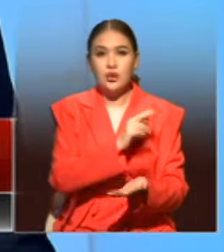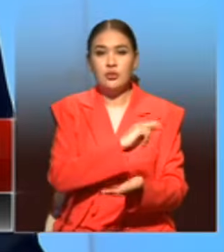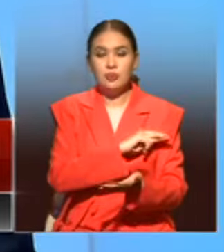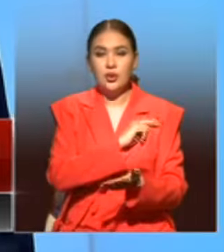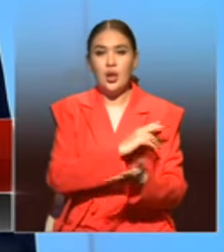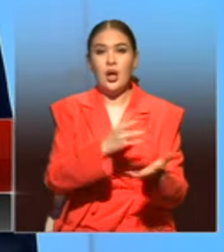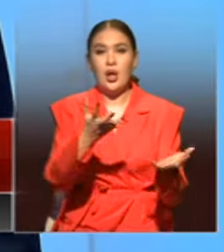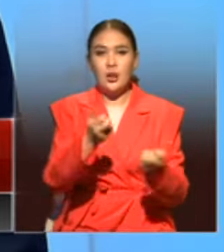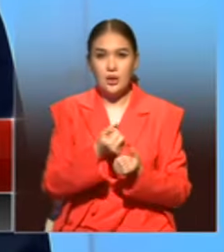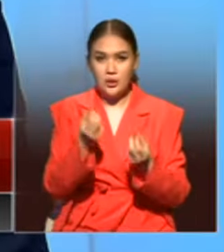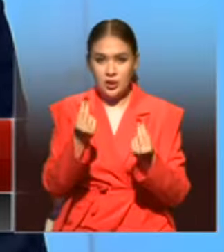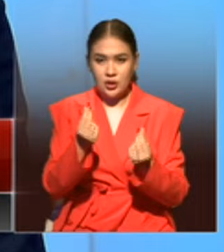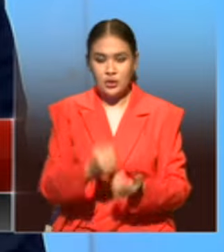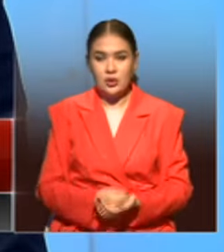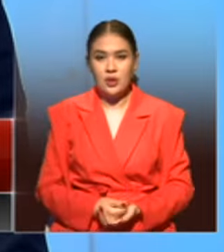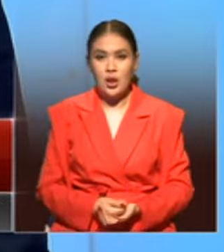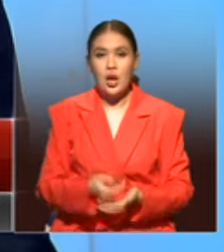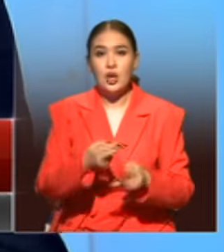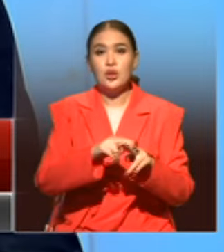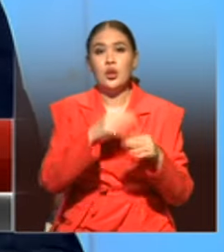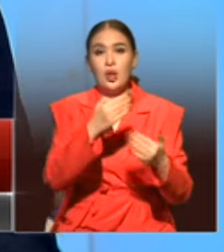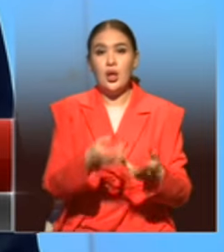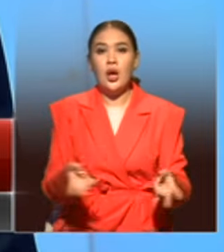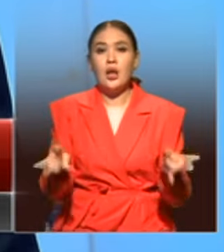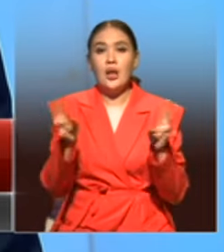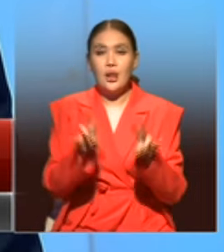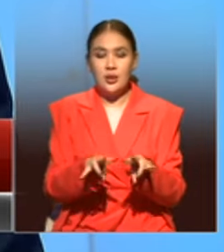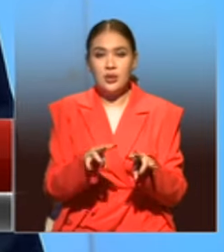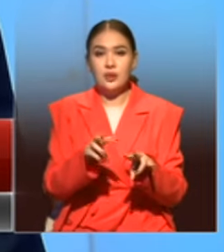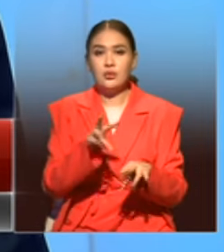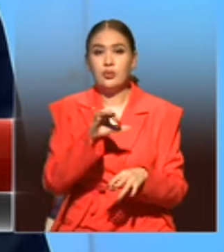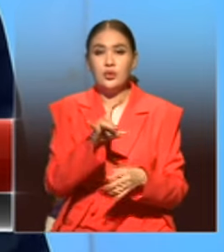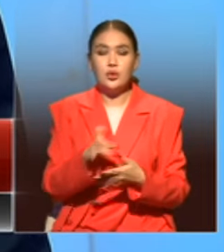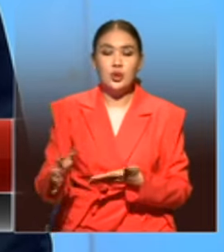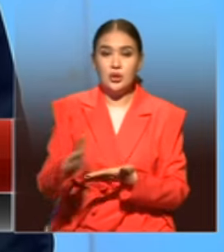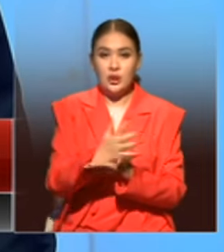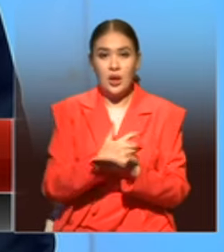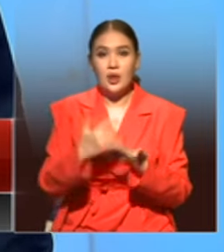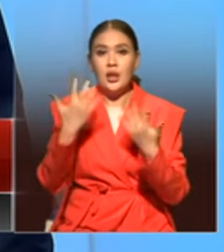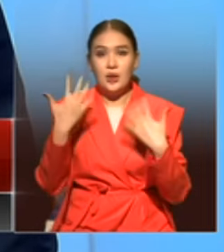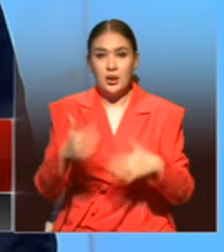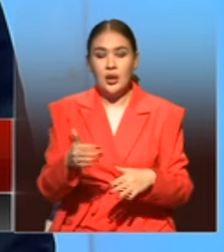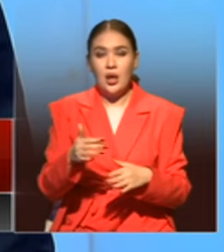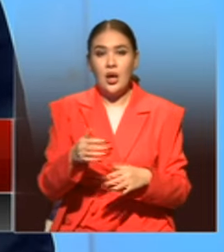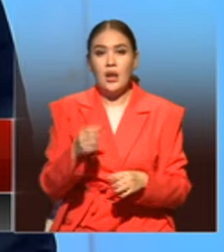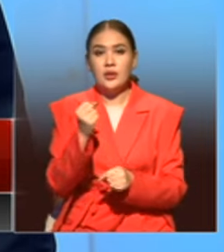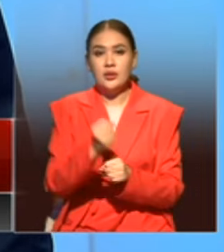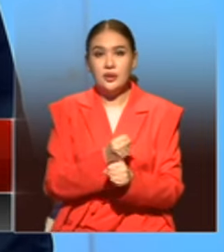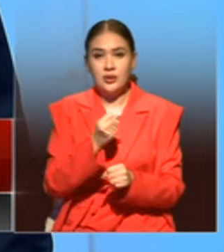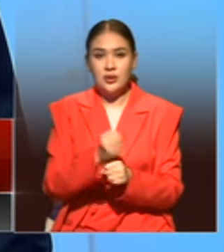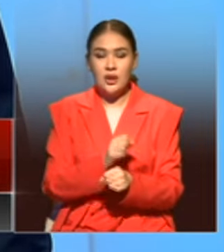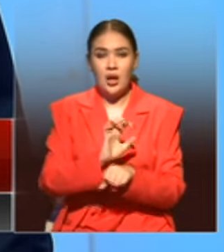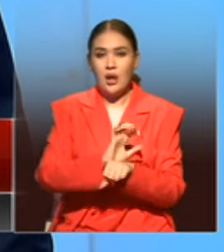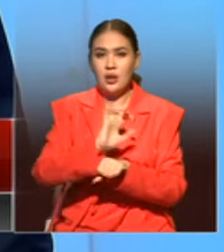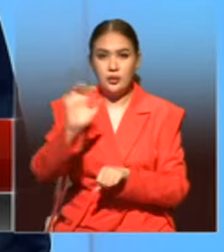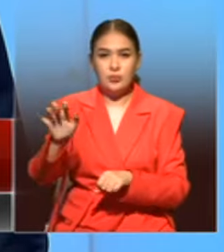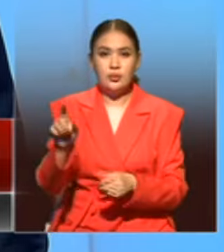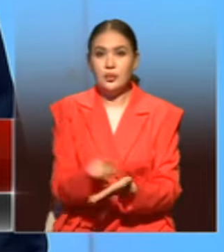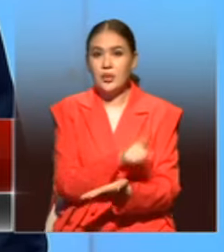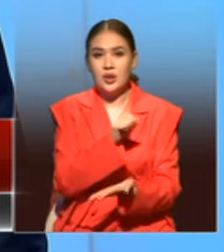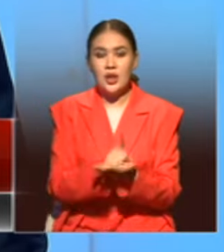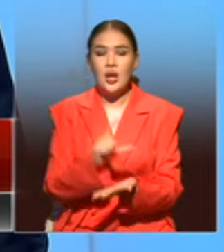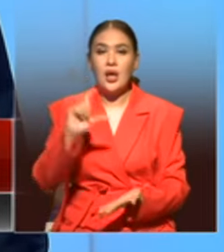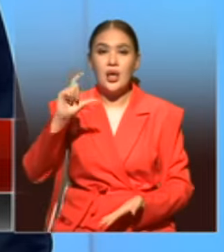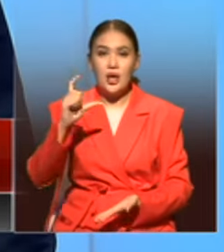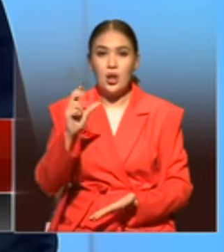алады. Одан кейін ол компания қалдықтарды жинап алғаннан кейін оны сұрыптау желілеріне тасу міндетті. Біз экологиялық